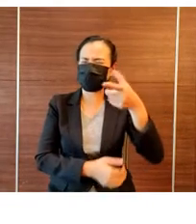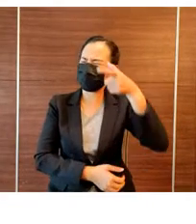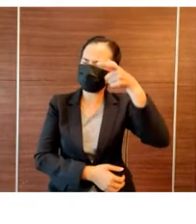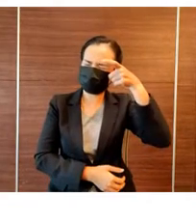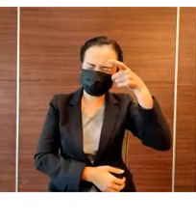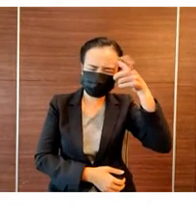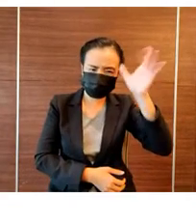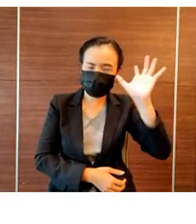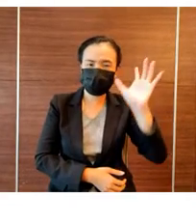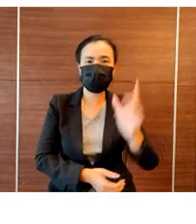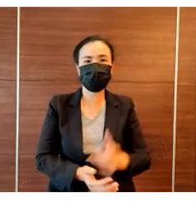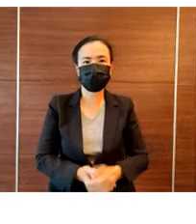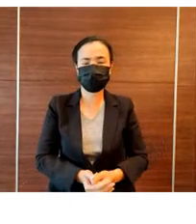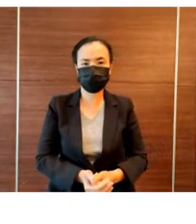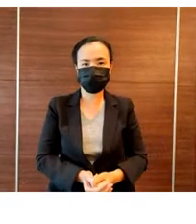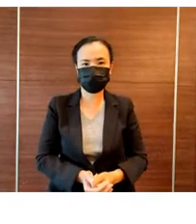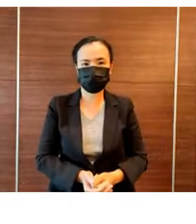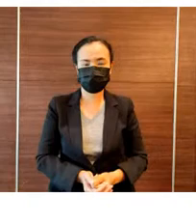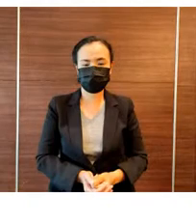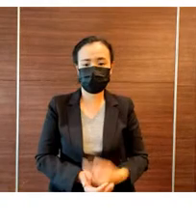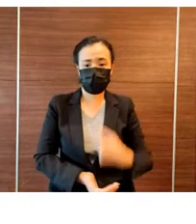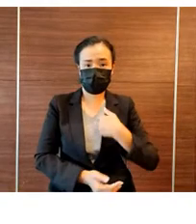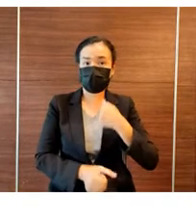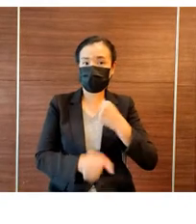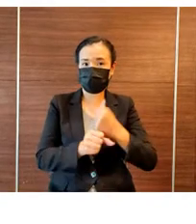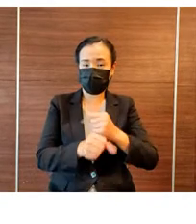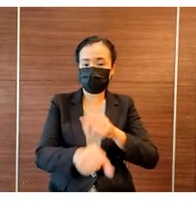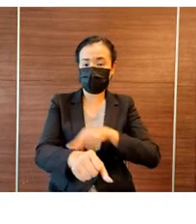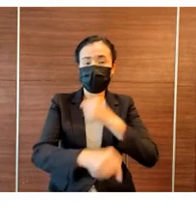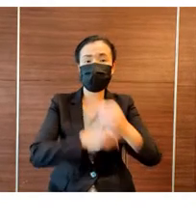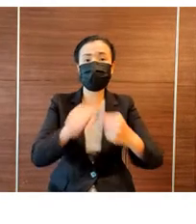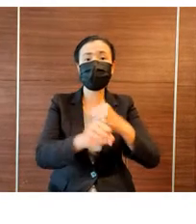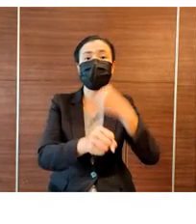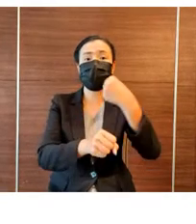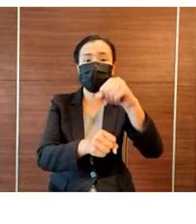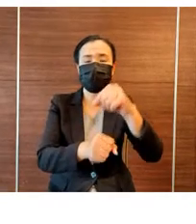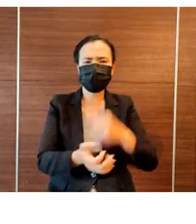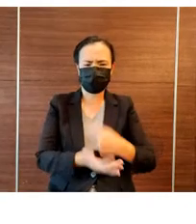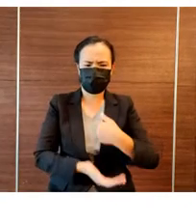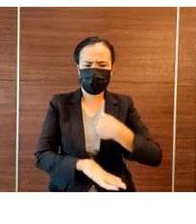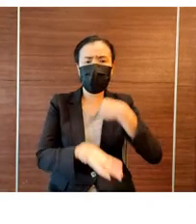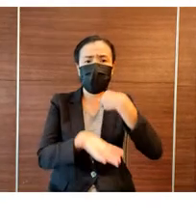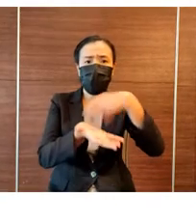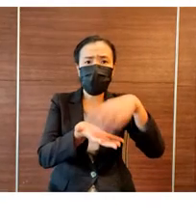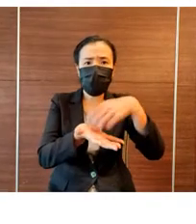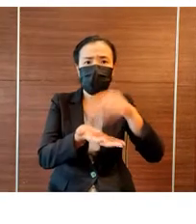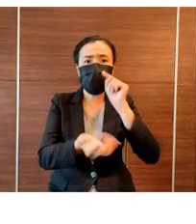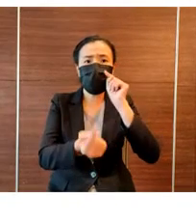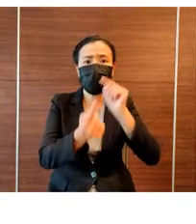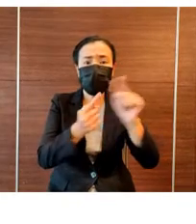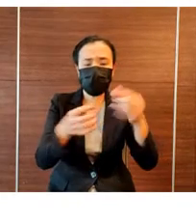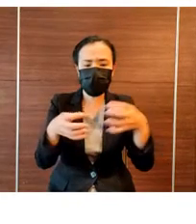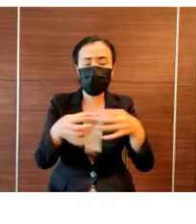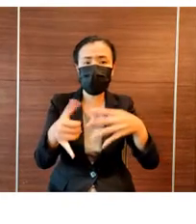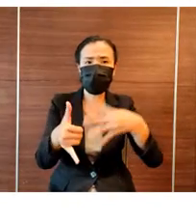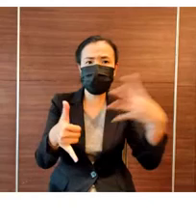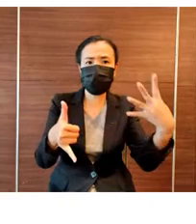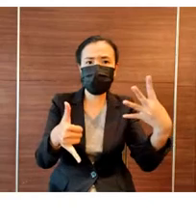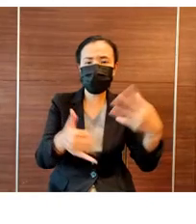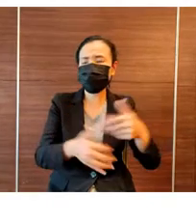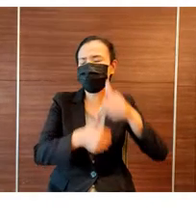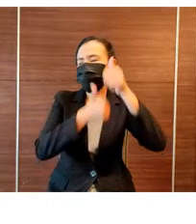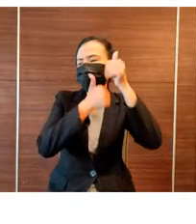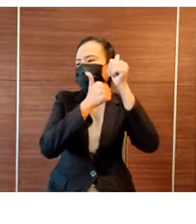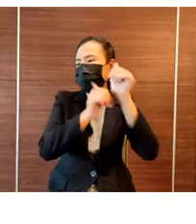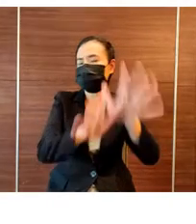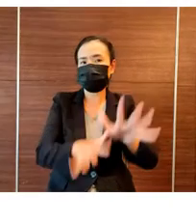าหลังนะครับก็คือผมเข้ามาทำงาน10กว่าปีแล้วเนาะพอเราพูดถึงกลุ่มนี้ก็จะ1ไม่อิกนอร์ไม่สนใ